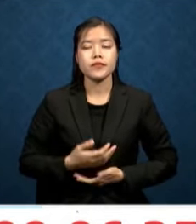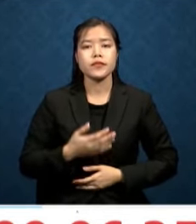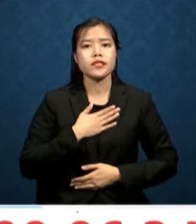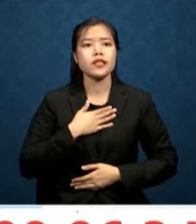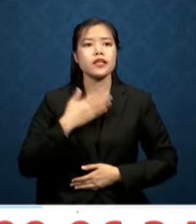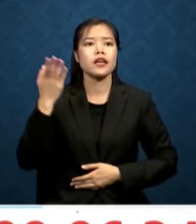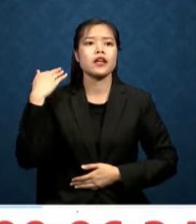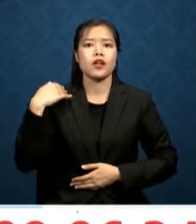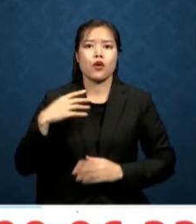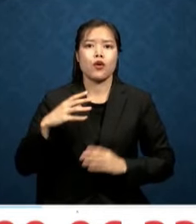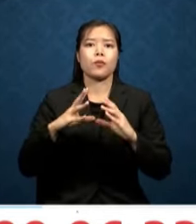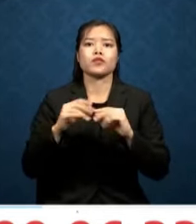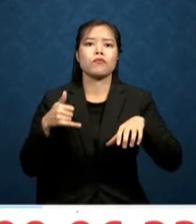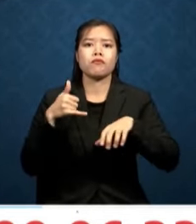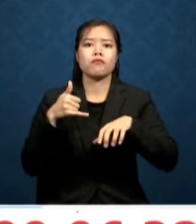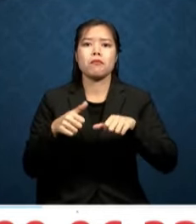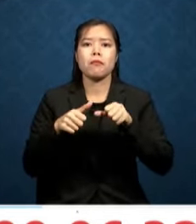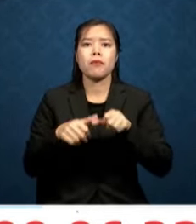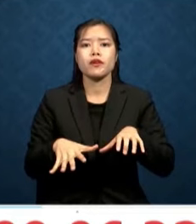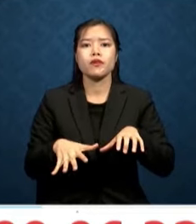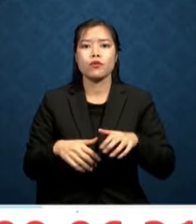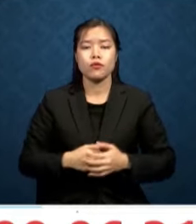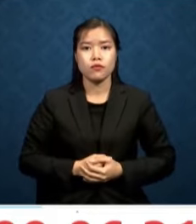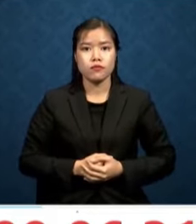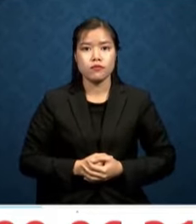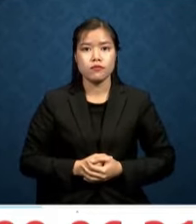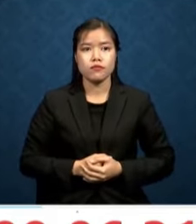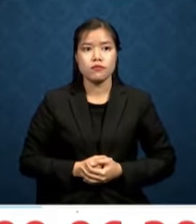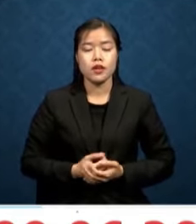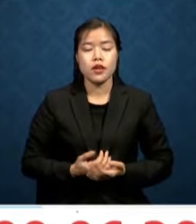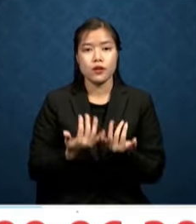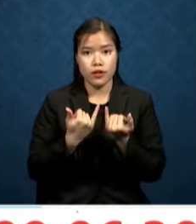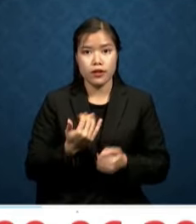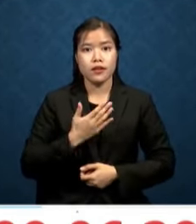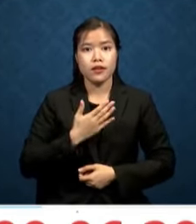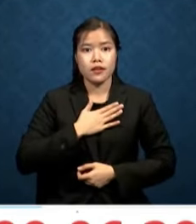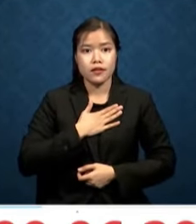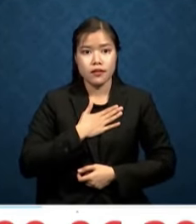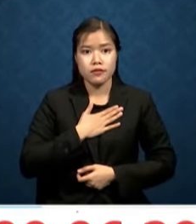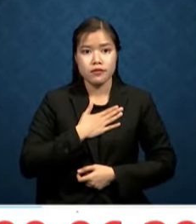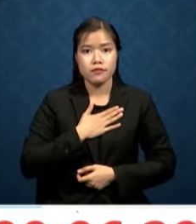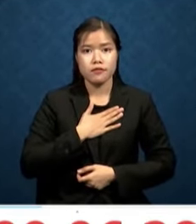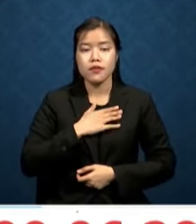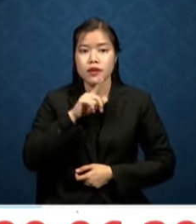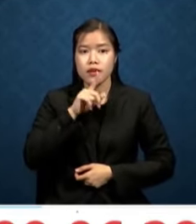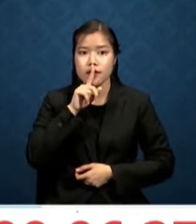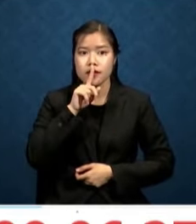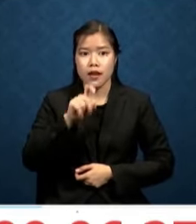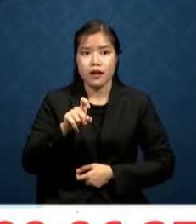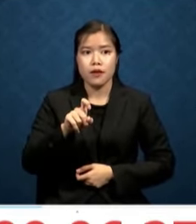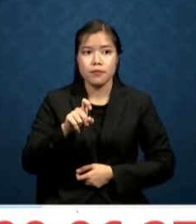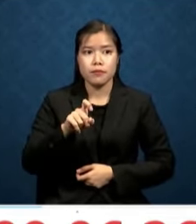บังเอิญไม่ได้อยู่ในที่ประชุมนะครับและขณะนี้ตัวผมเองก็ไม่สามารถที่จะสอบถามท่านป